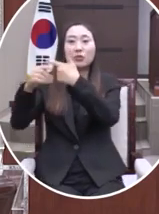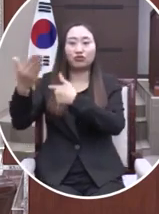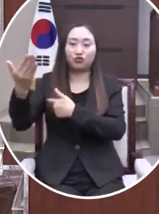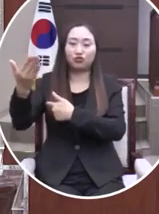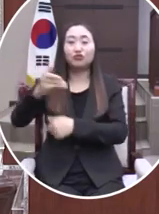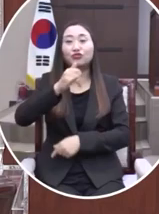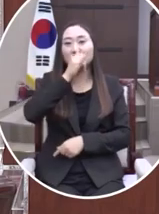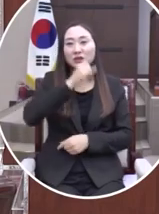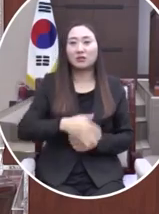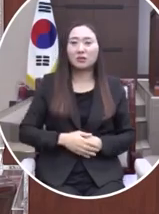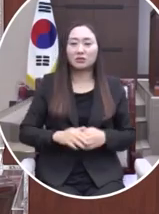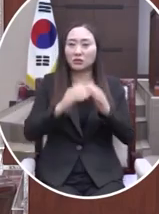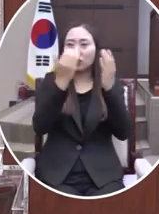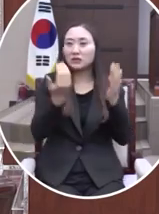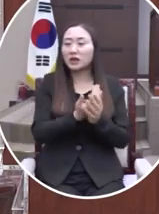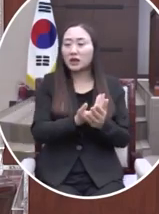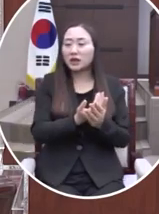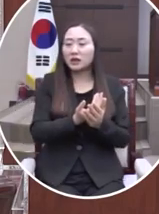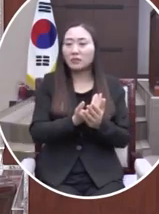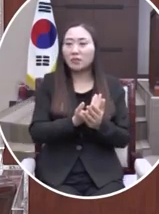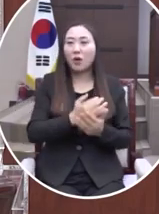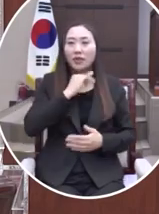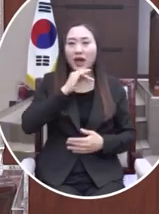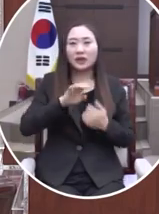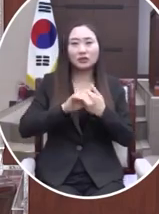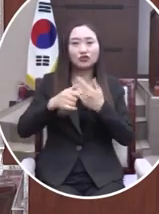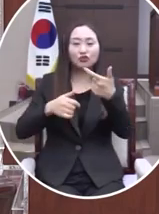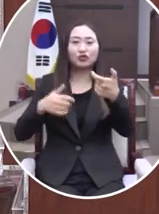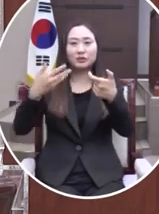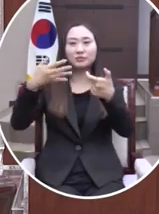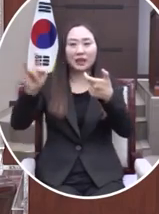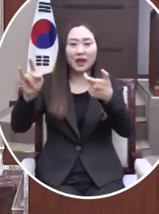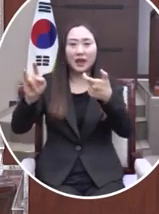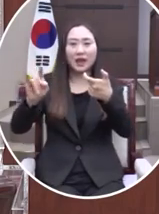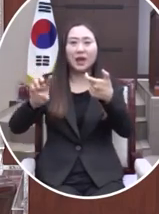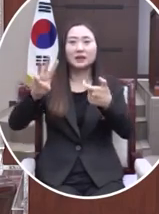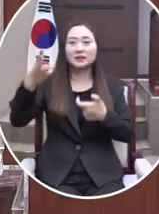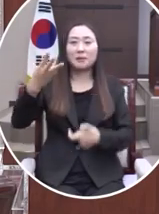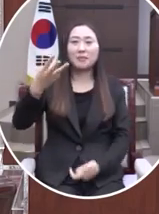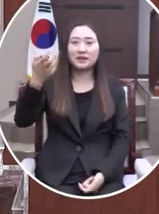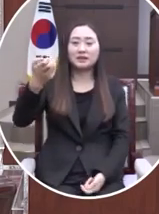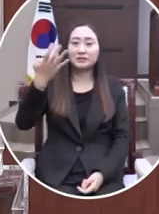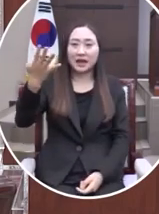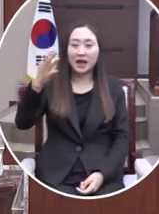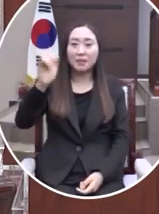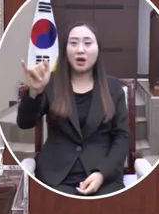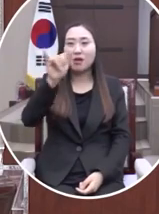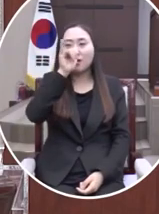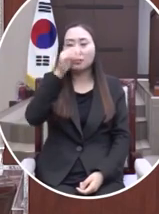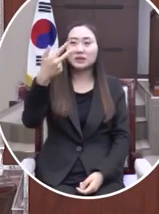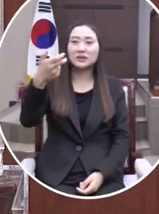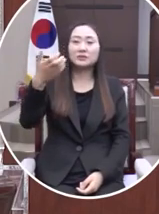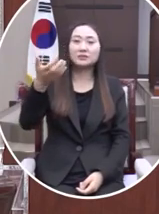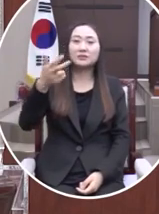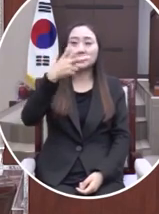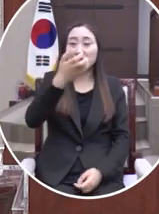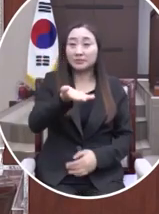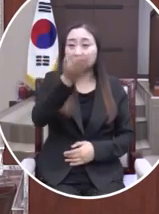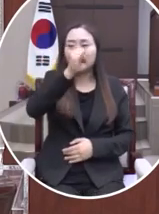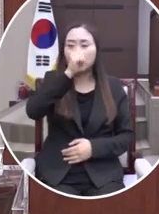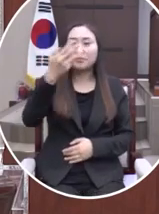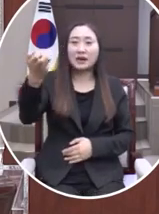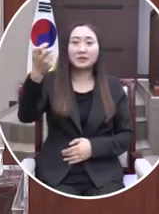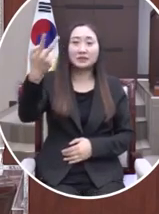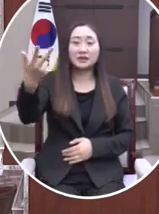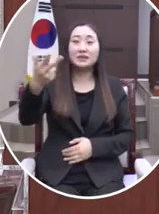높습니다. 전체 연령대는 60대가 374명으로 높고 70대 이상도 87명인